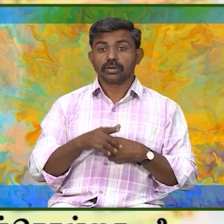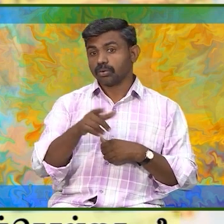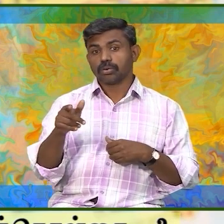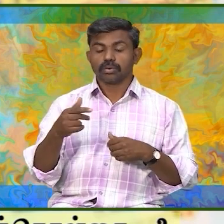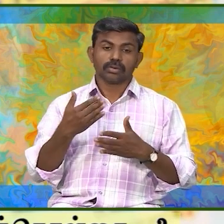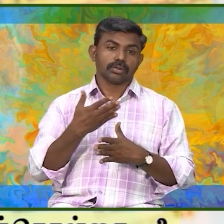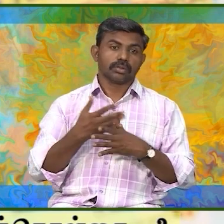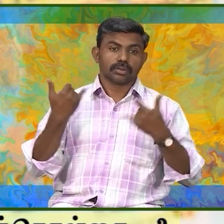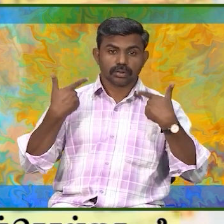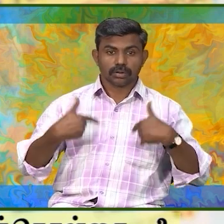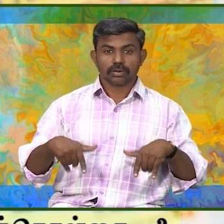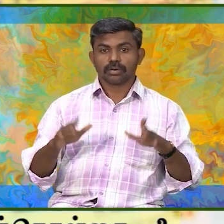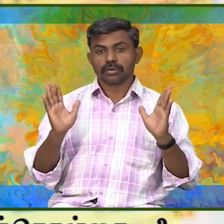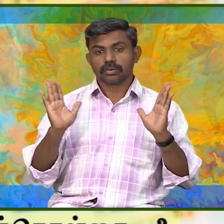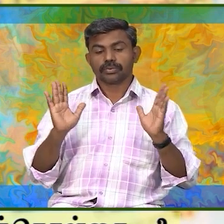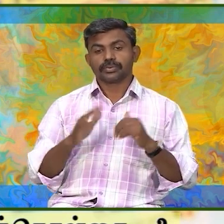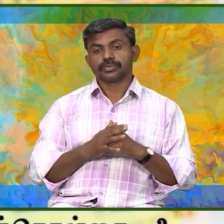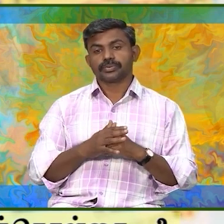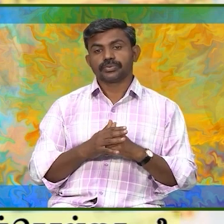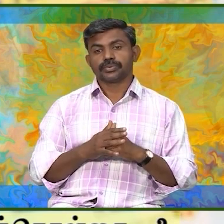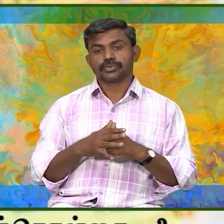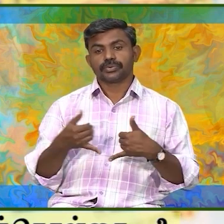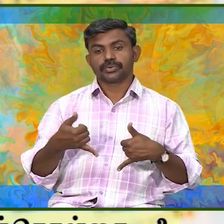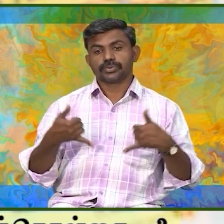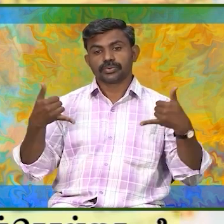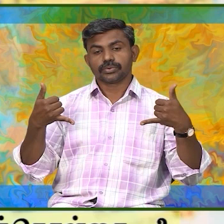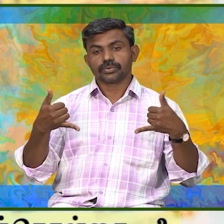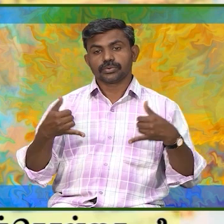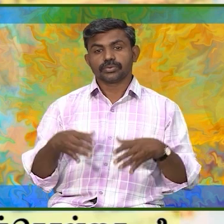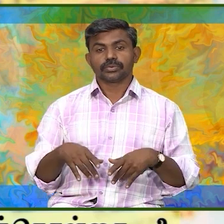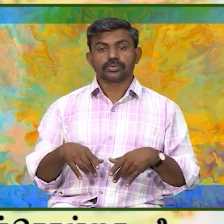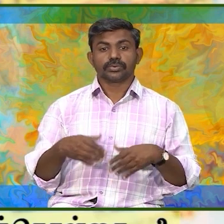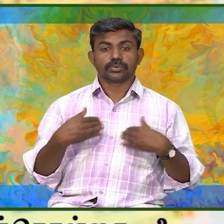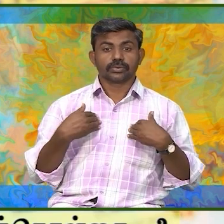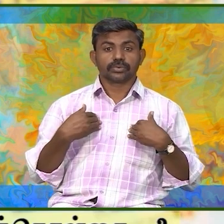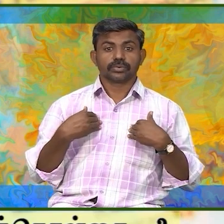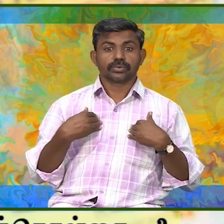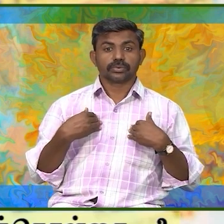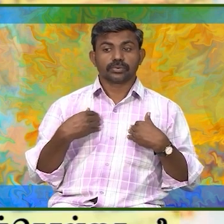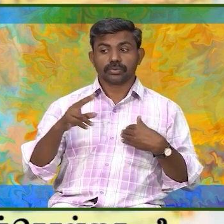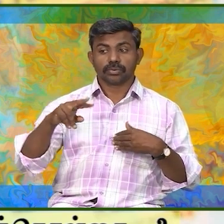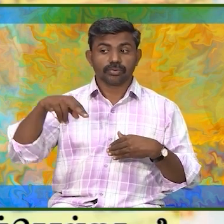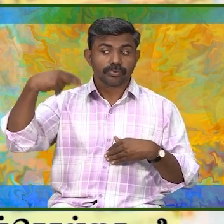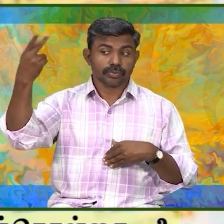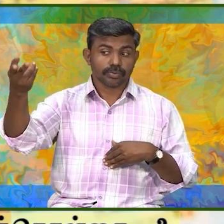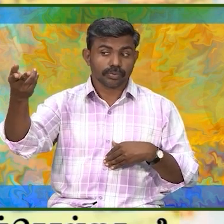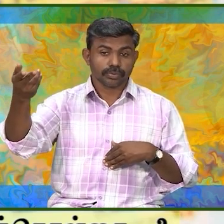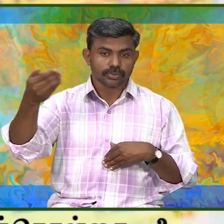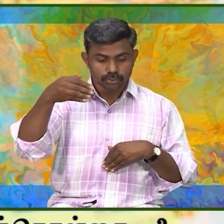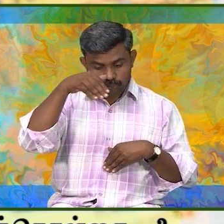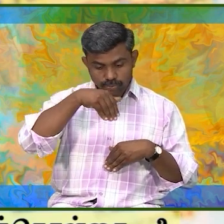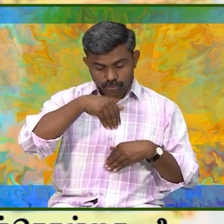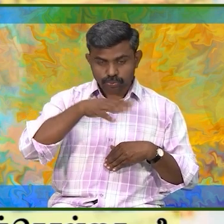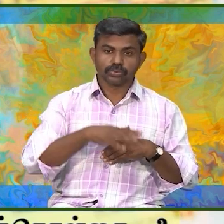யாரும் வாழ முடியாது, எந்த நாடும் இருக்காது. அப்போது இந்திய இறையாண்மைக்குள்ளே நாம் ஒரு வெளி உறவு கொள்கையை வச்சுருப்போம். உள்ள ஒரு கொள்கை